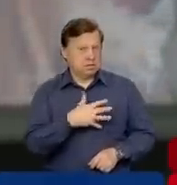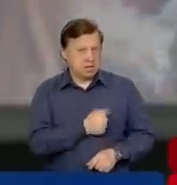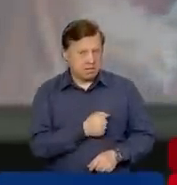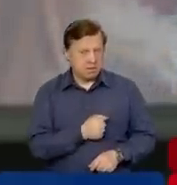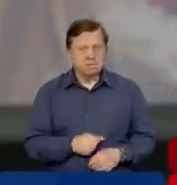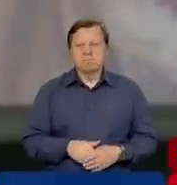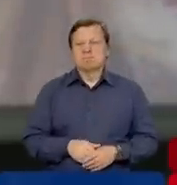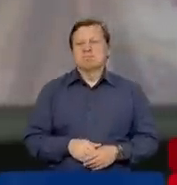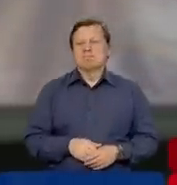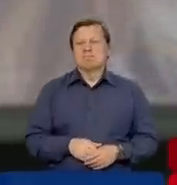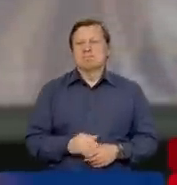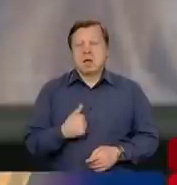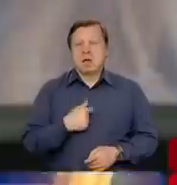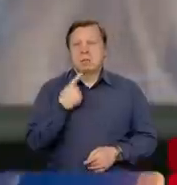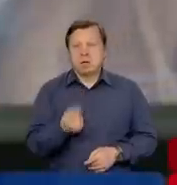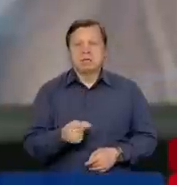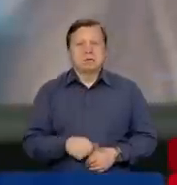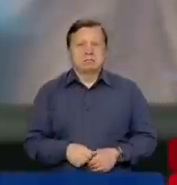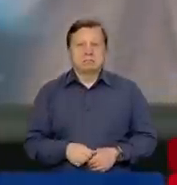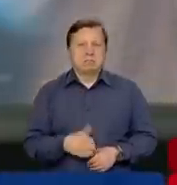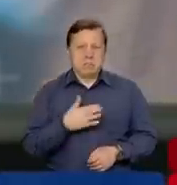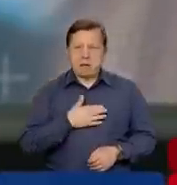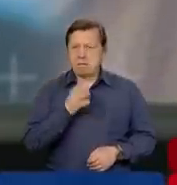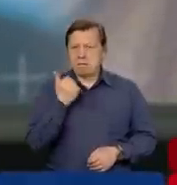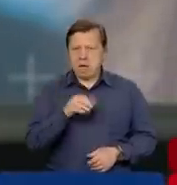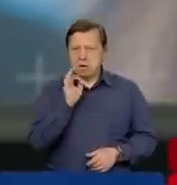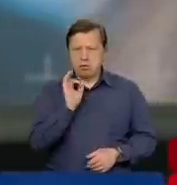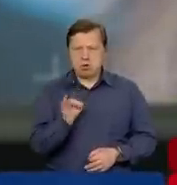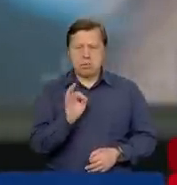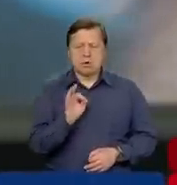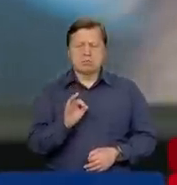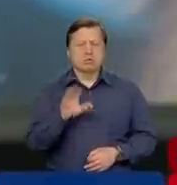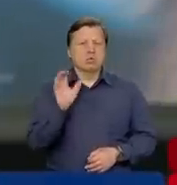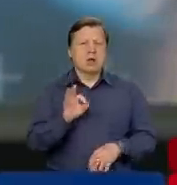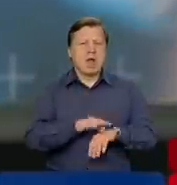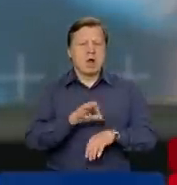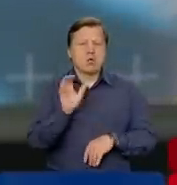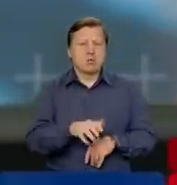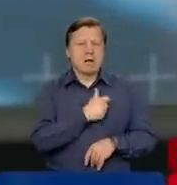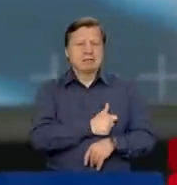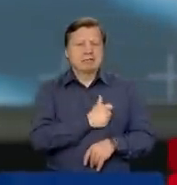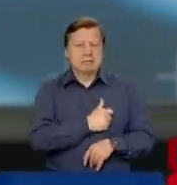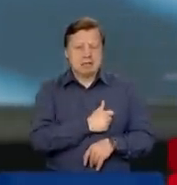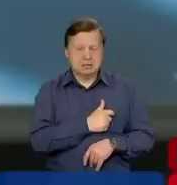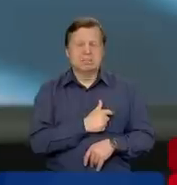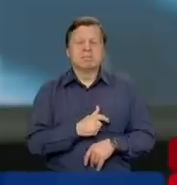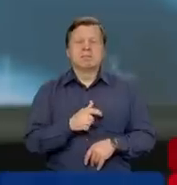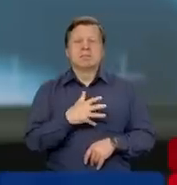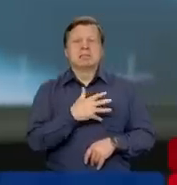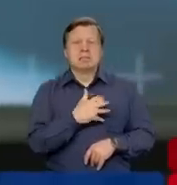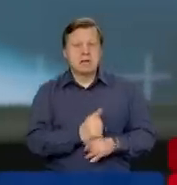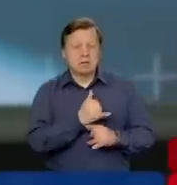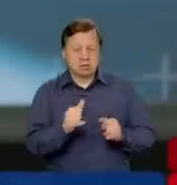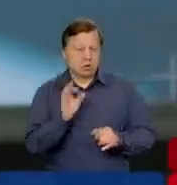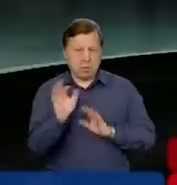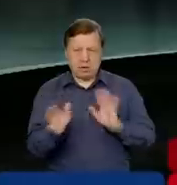nadzieję, i tak zazwyczaj w Polsce jest, bo mamy bardzo dobrą opiekę kardiologiczną w sytuacji zawału serca, że ten